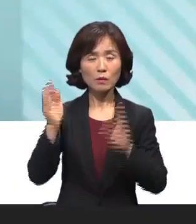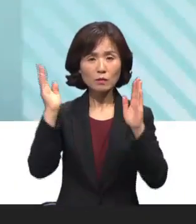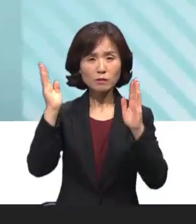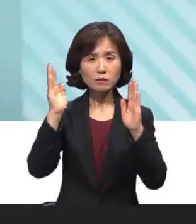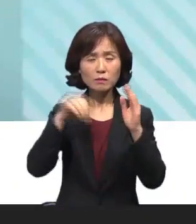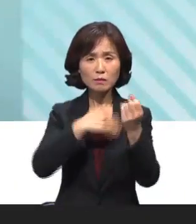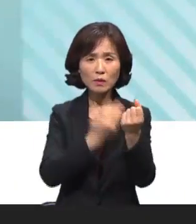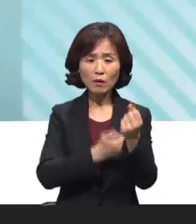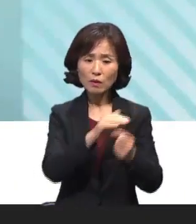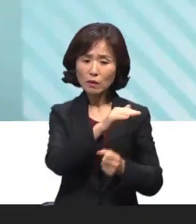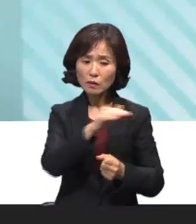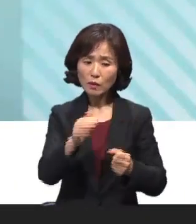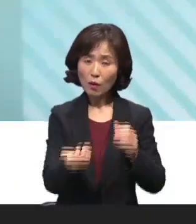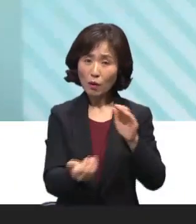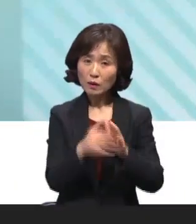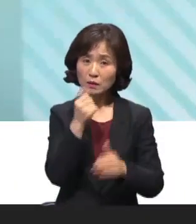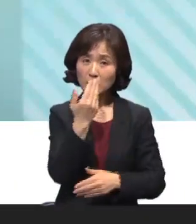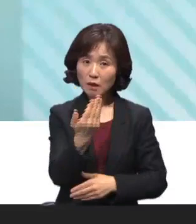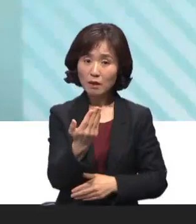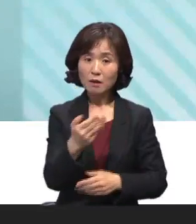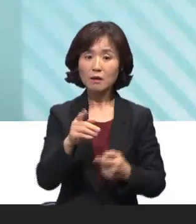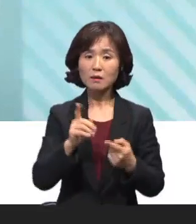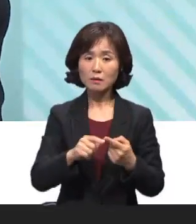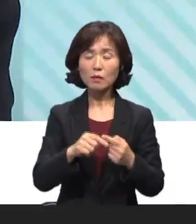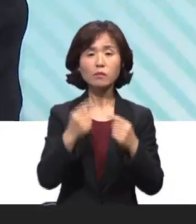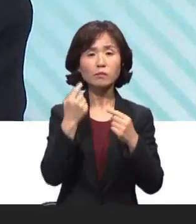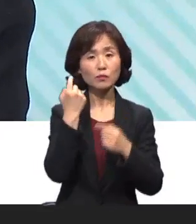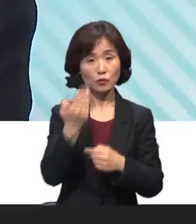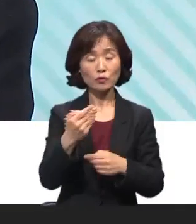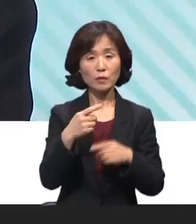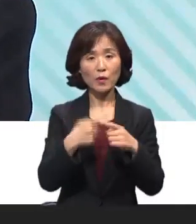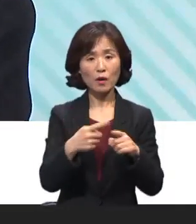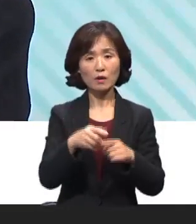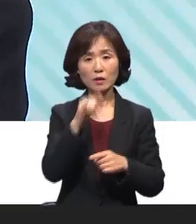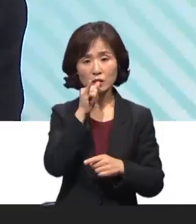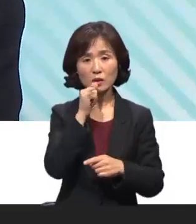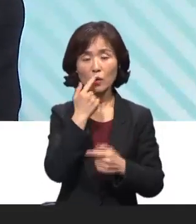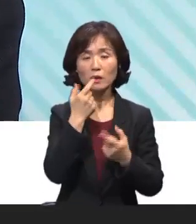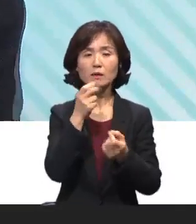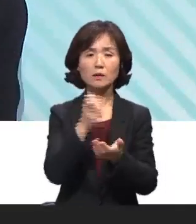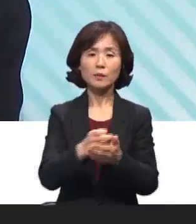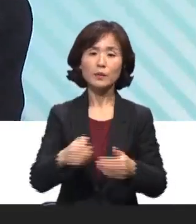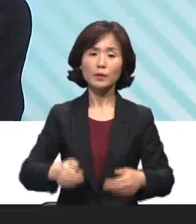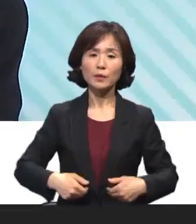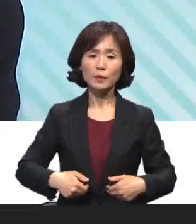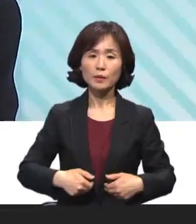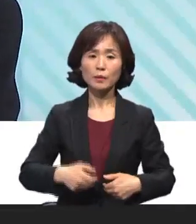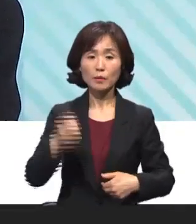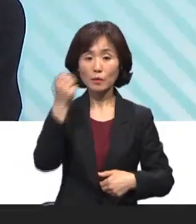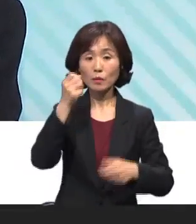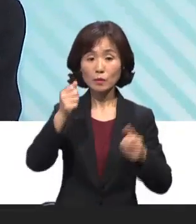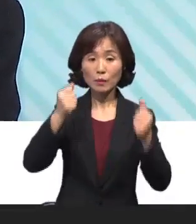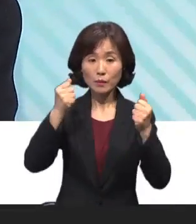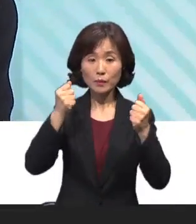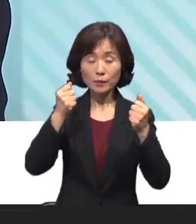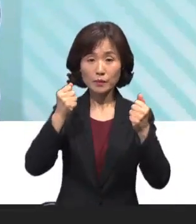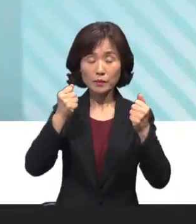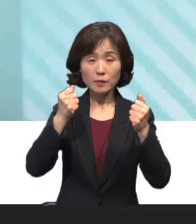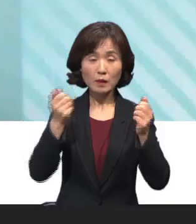최소한의 기준에 도달했는지 묻는 그런 제도가 필요하다고. 고등학교 졸업